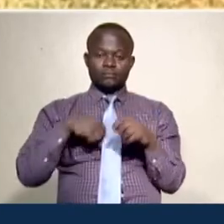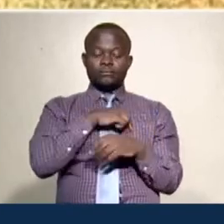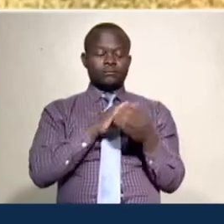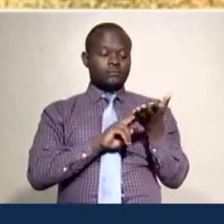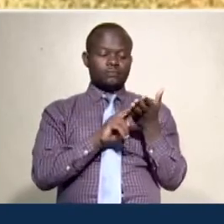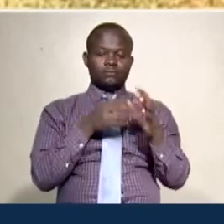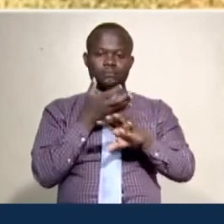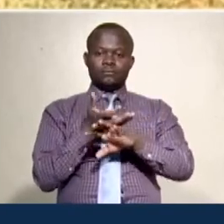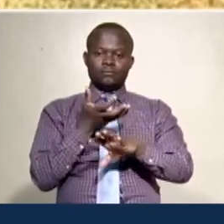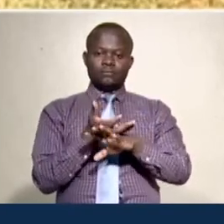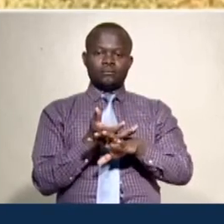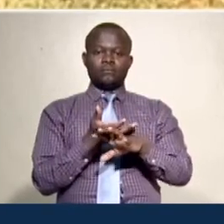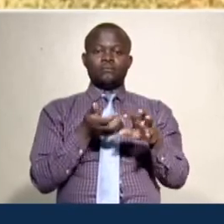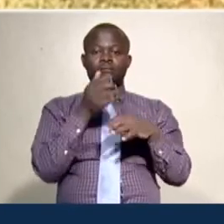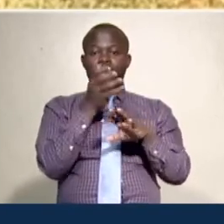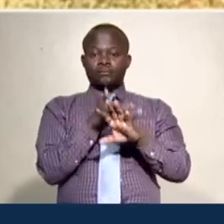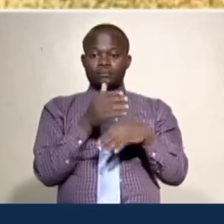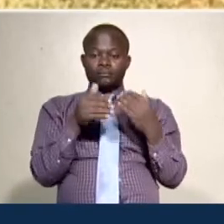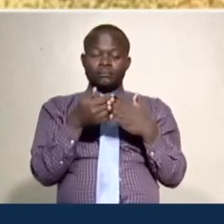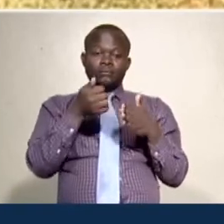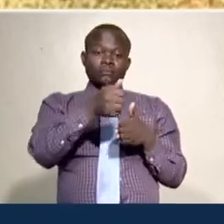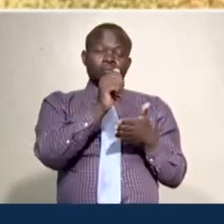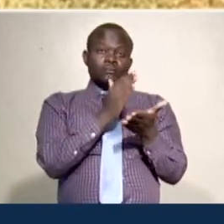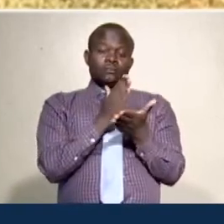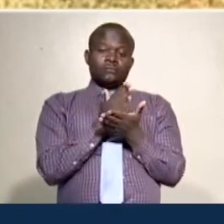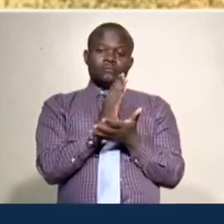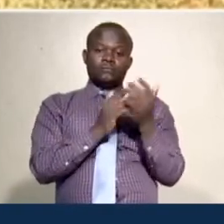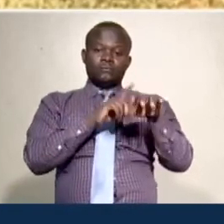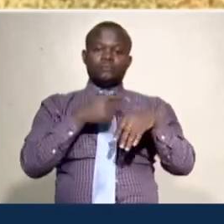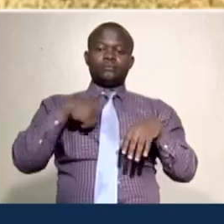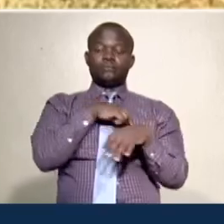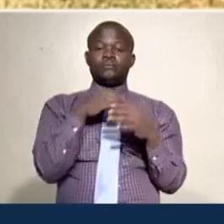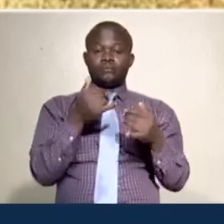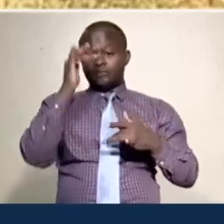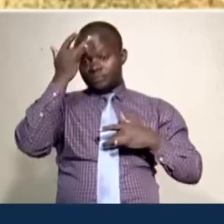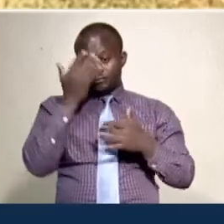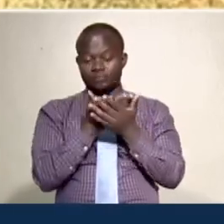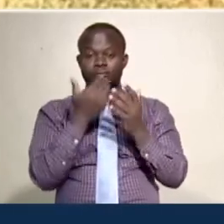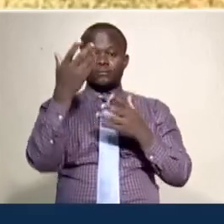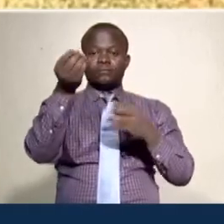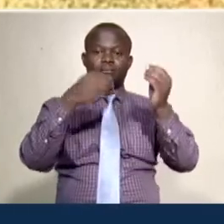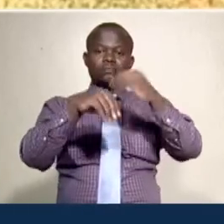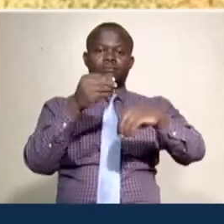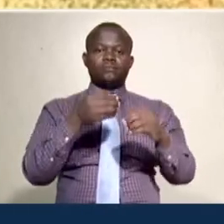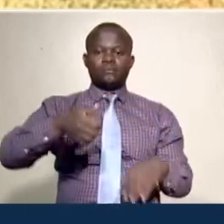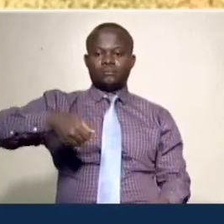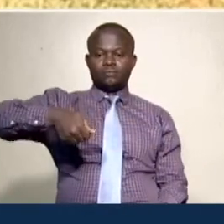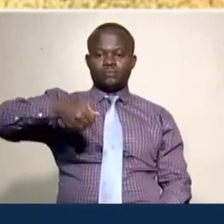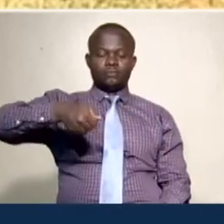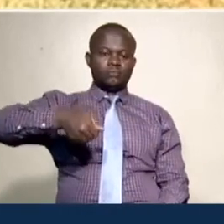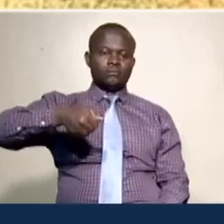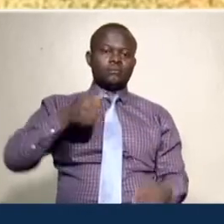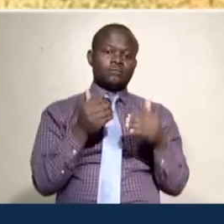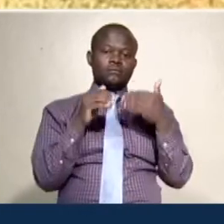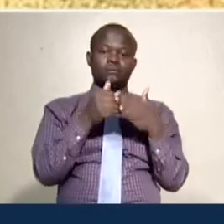amakara. Ayo makara rero hari igihe nk'ubu ndwaye binsaba kujya kugura ku kadobo,